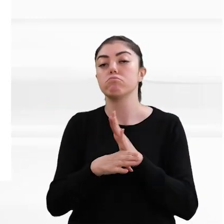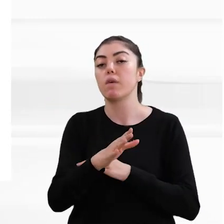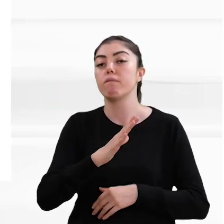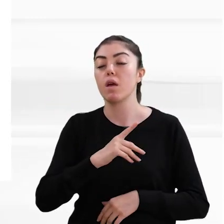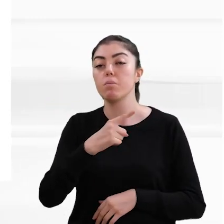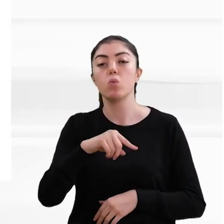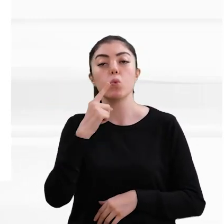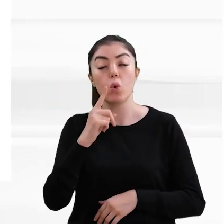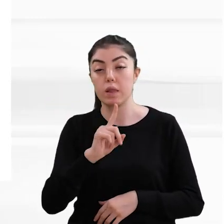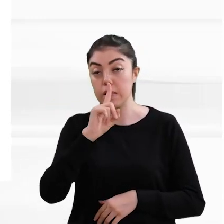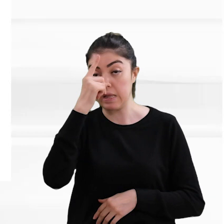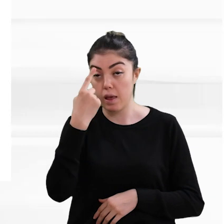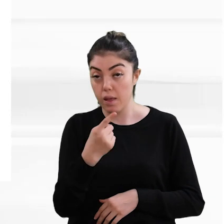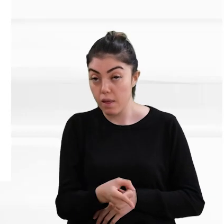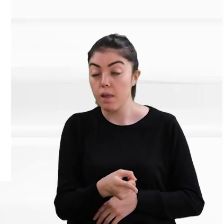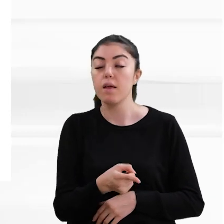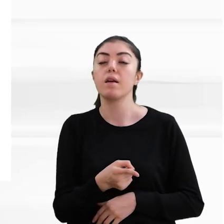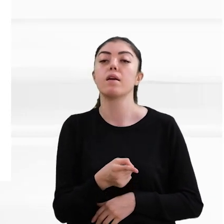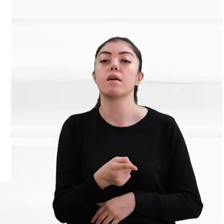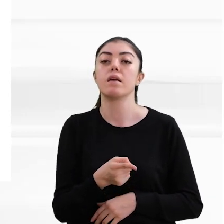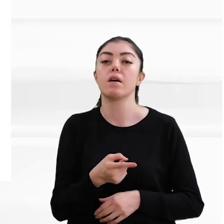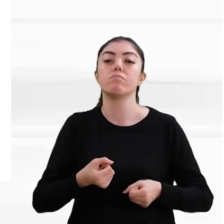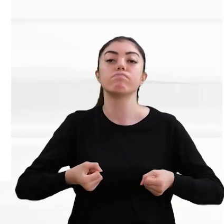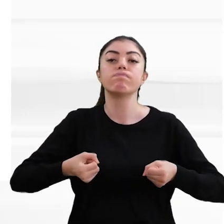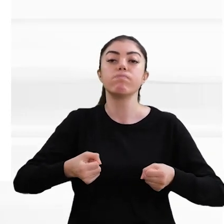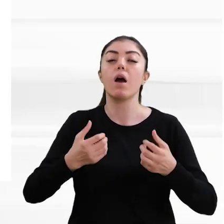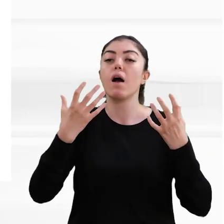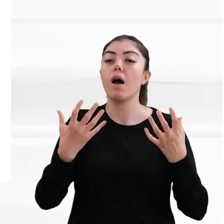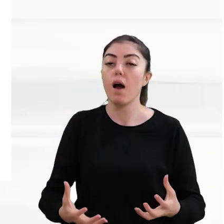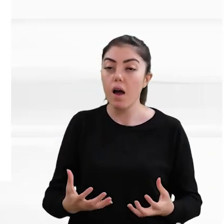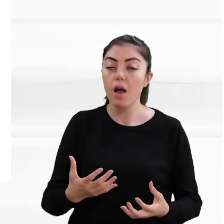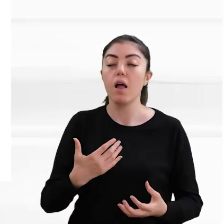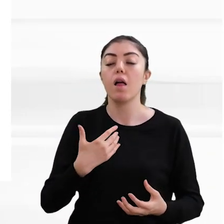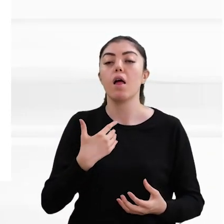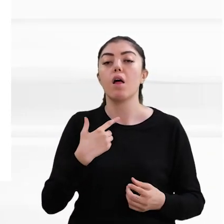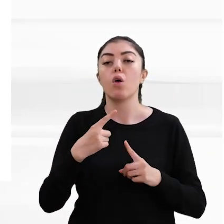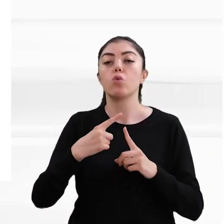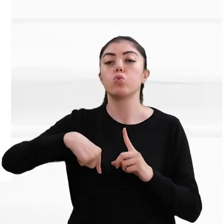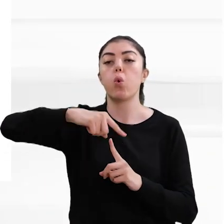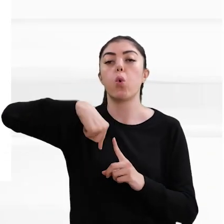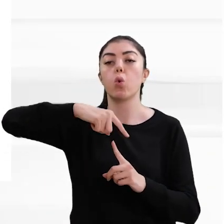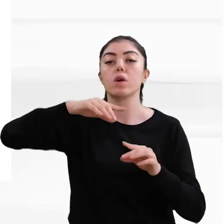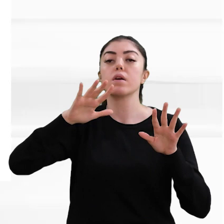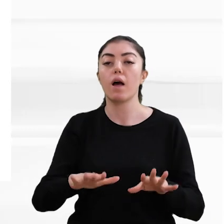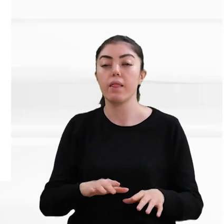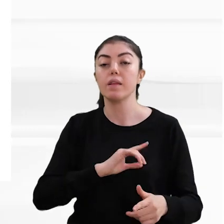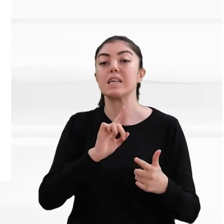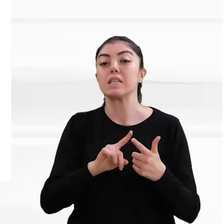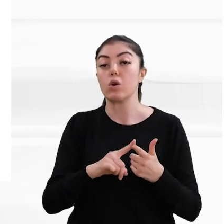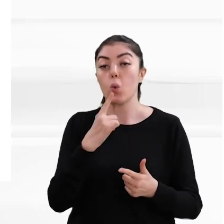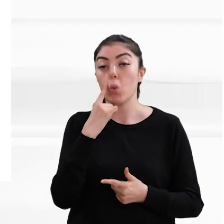geçiyormuş. Bu durumda sadece el arabasının ağırlığının torku kaldı. Yani ikinci